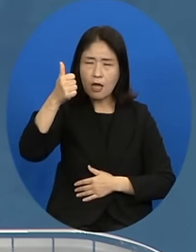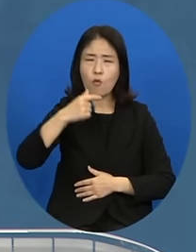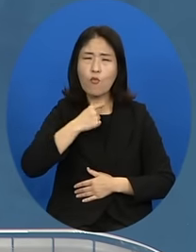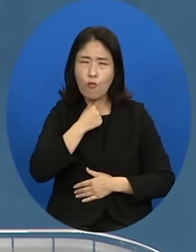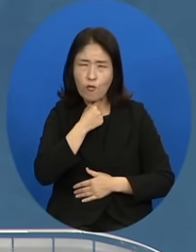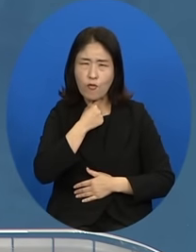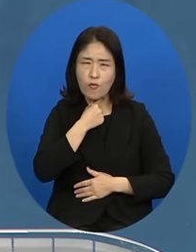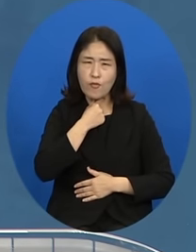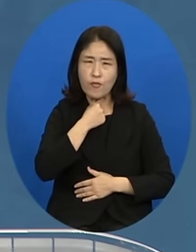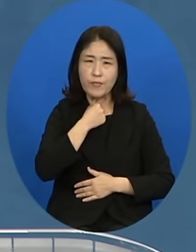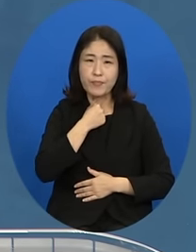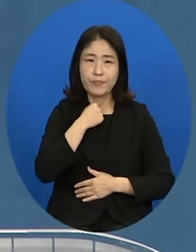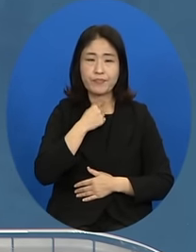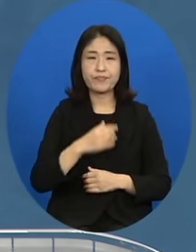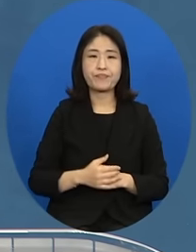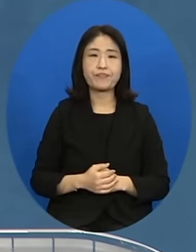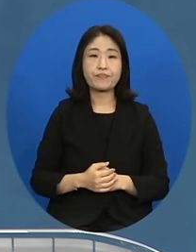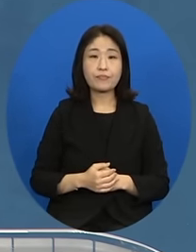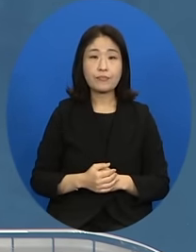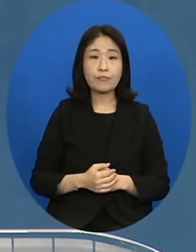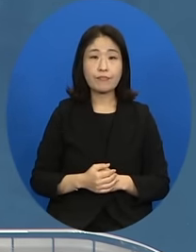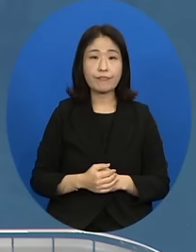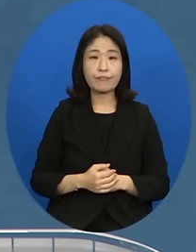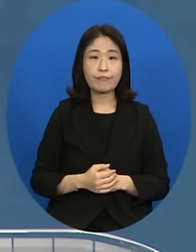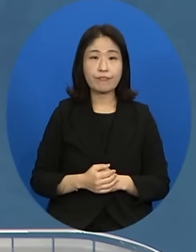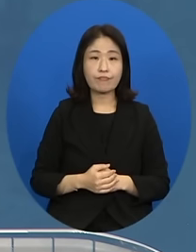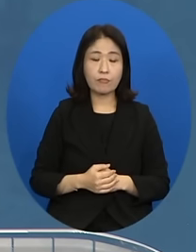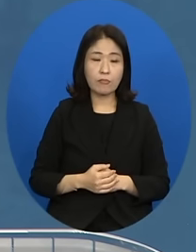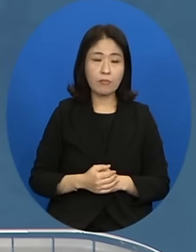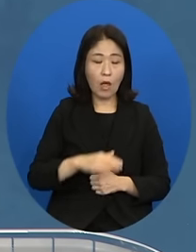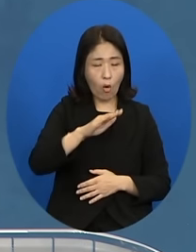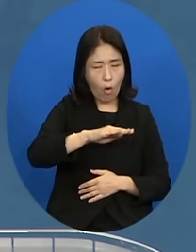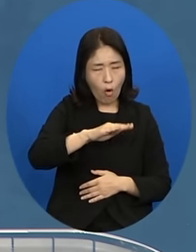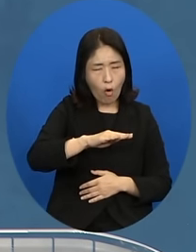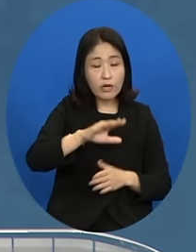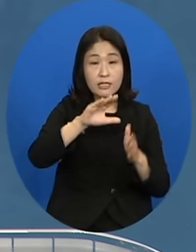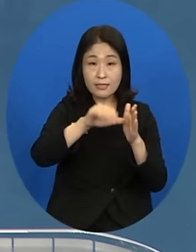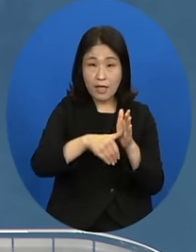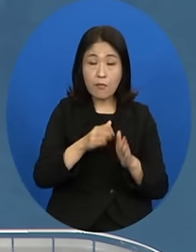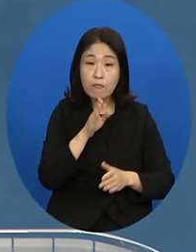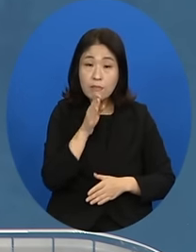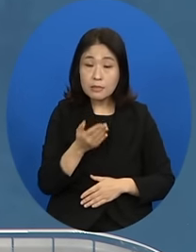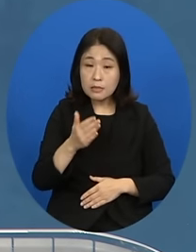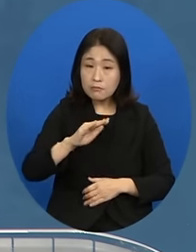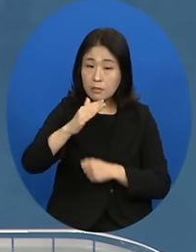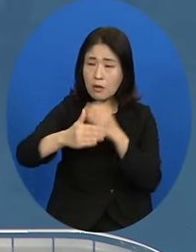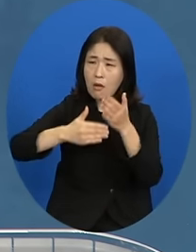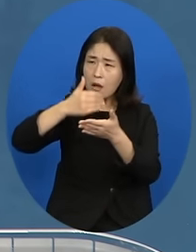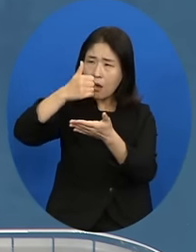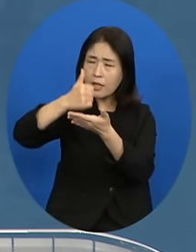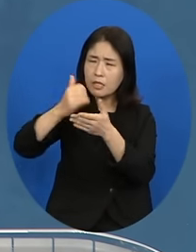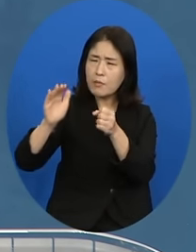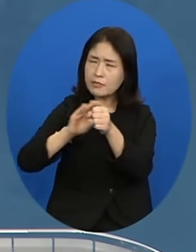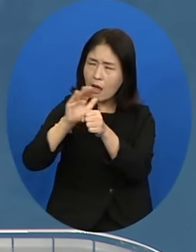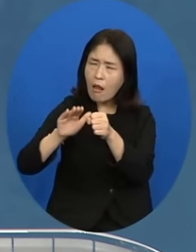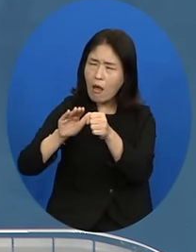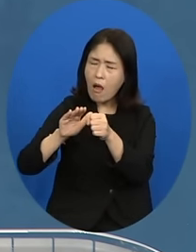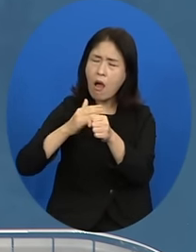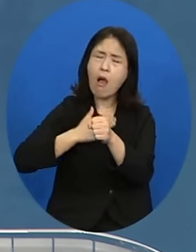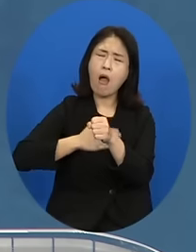헌신했습니다. 아주 어린 나이였지만 하나님이 나를 사랑하신다는 게 믿어지고